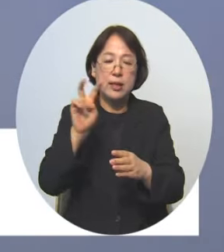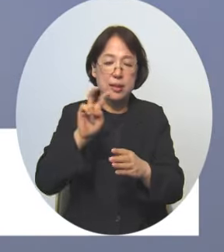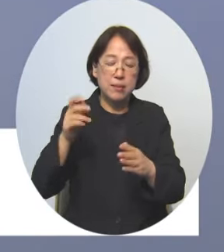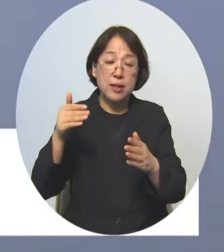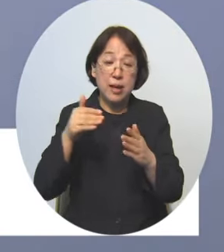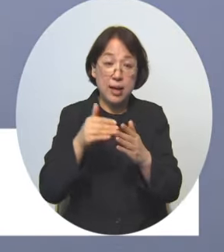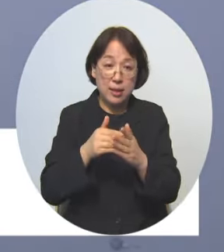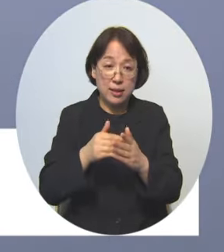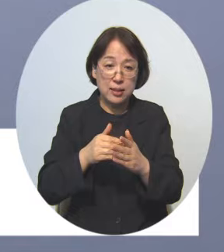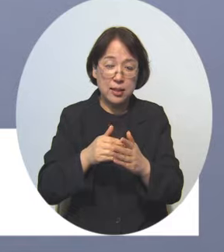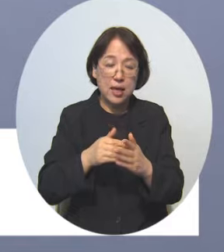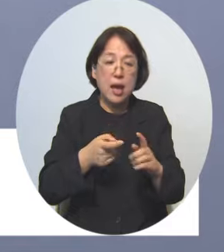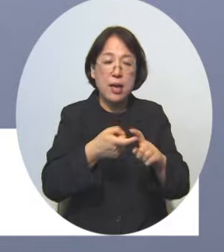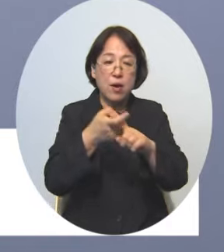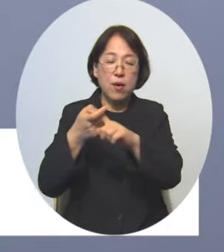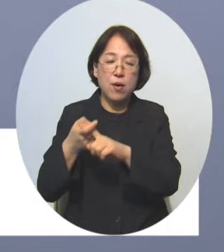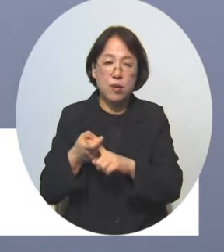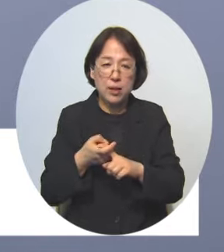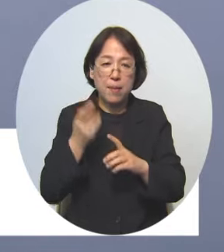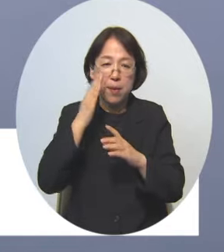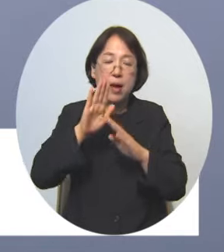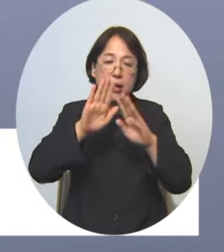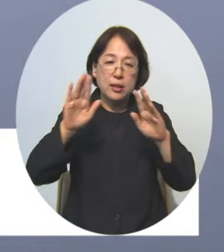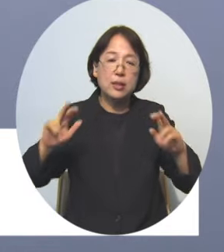펼쳐진 한미연합공중훈련입니다.